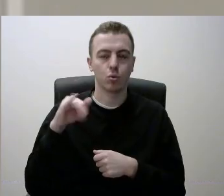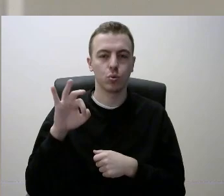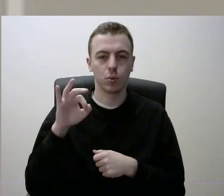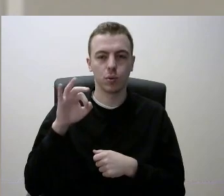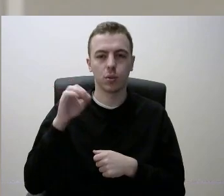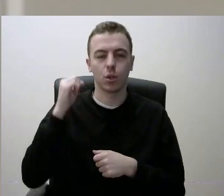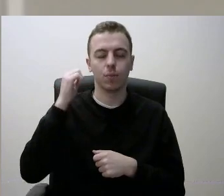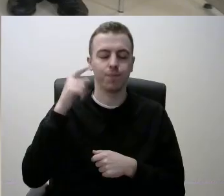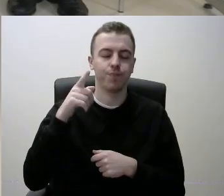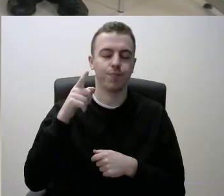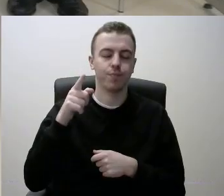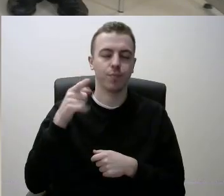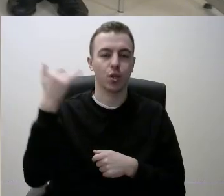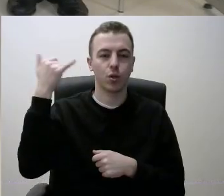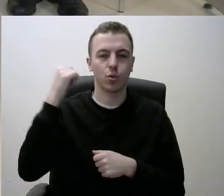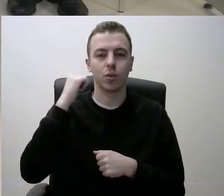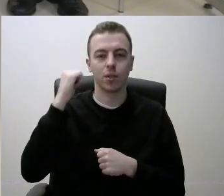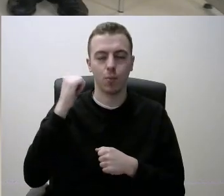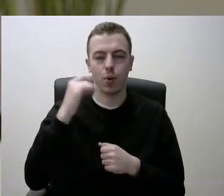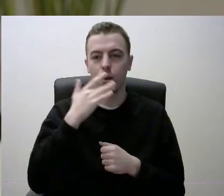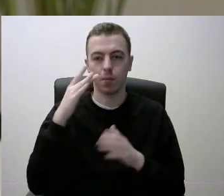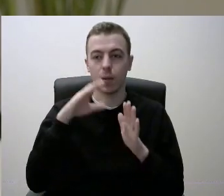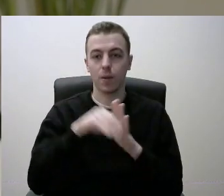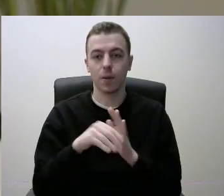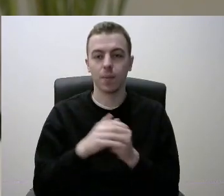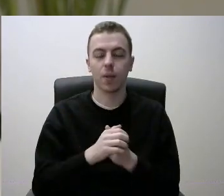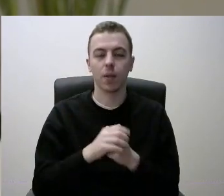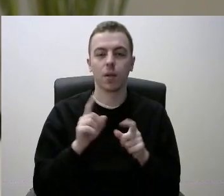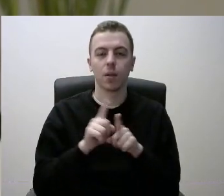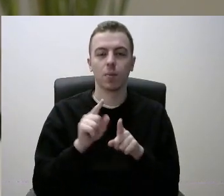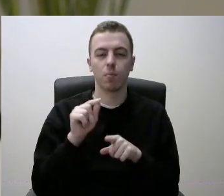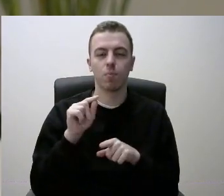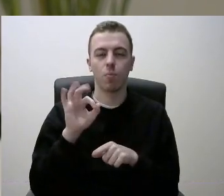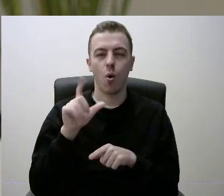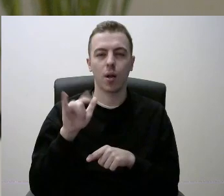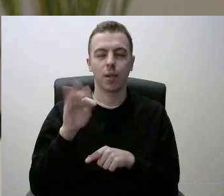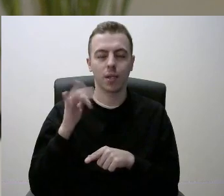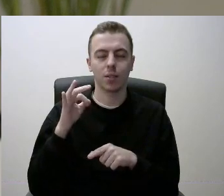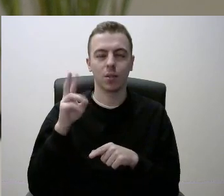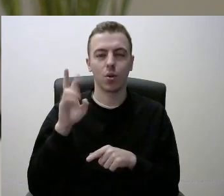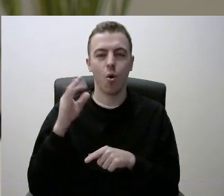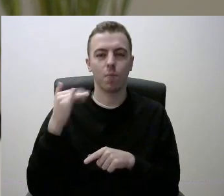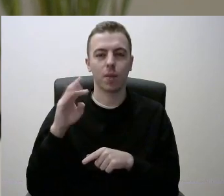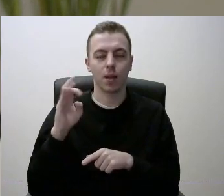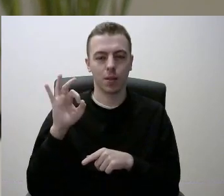demokratai, laba. Ir Arvydas Vaitkus, politinis komitetas, ištikimi Klaipėdai, sveiki.